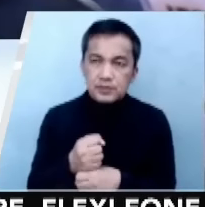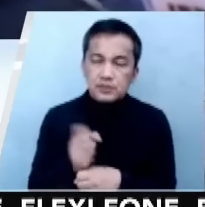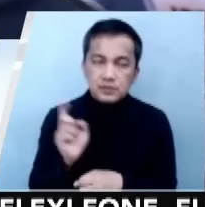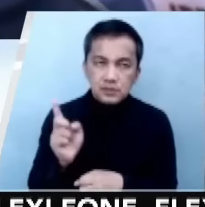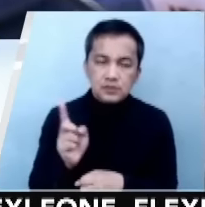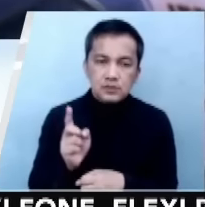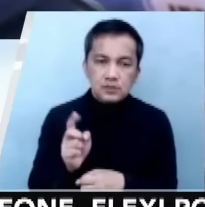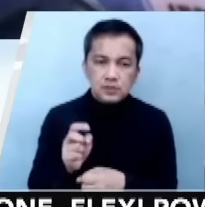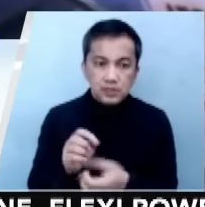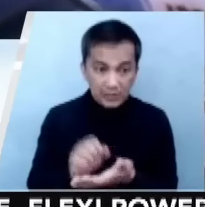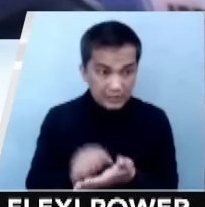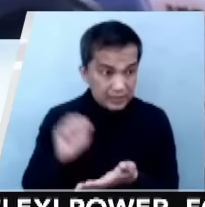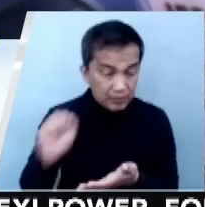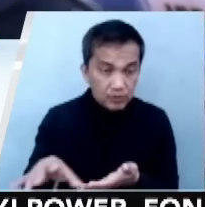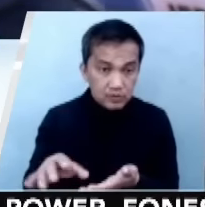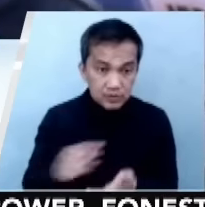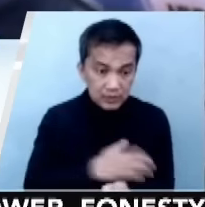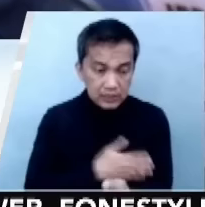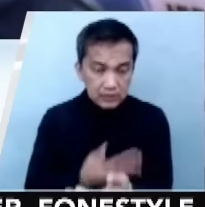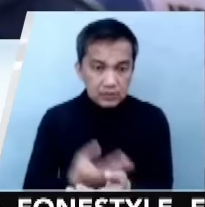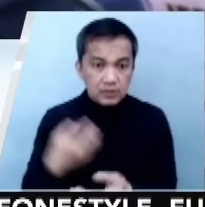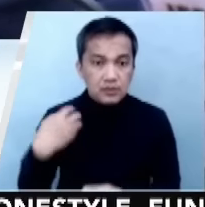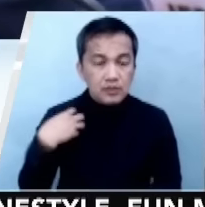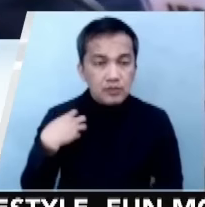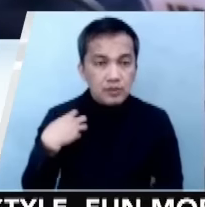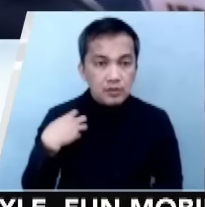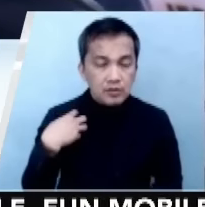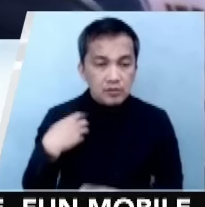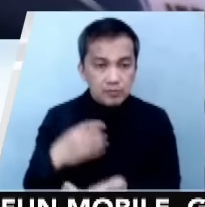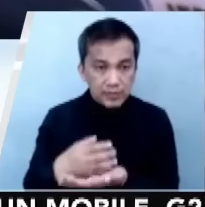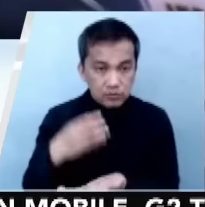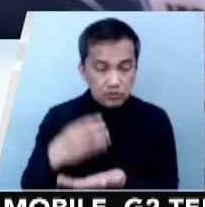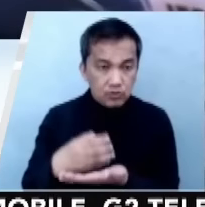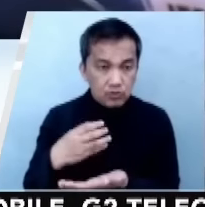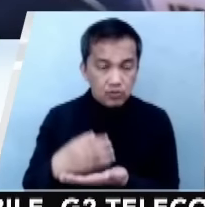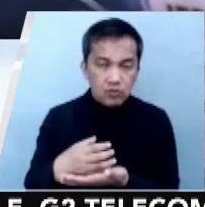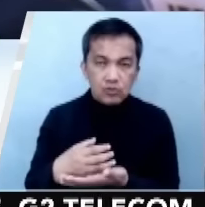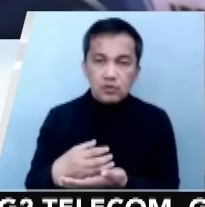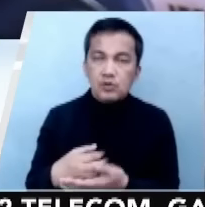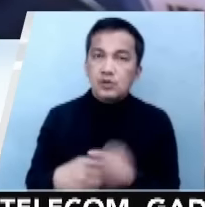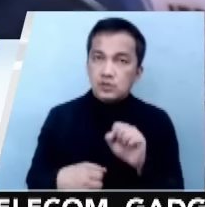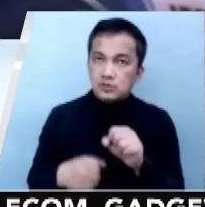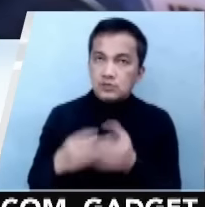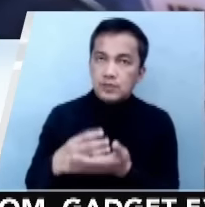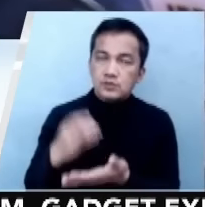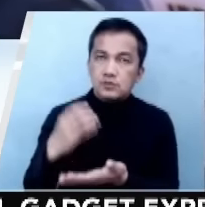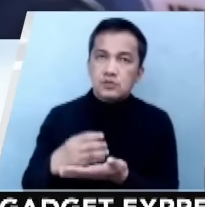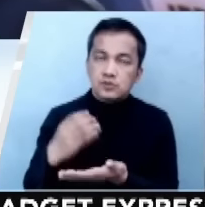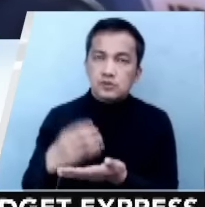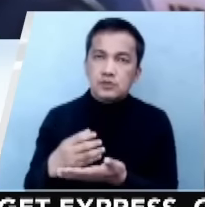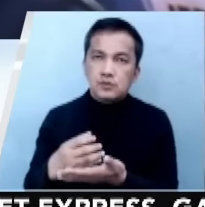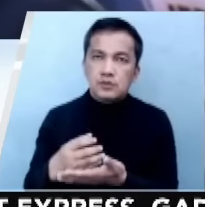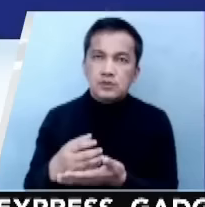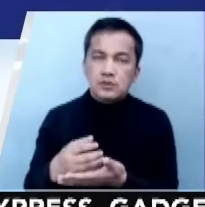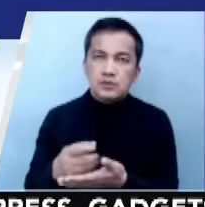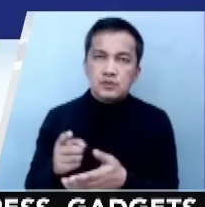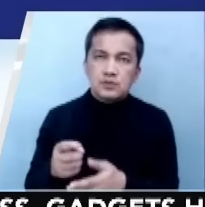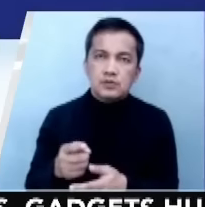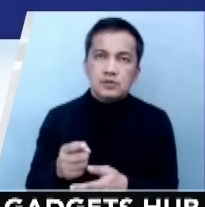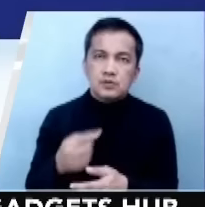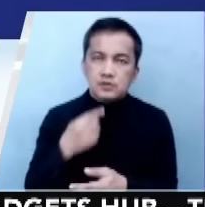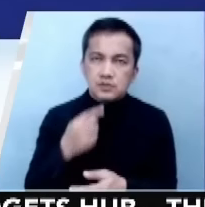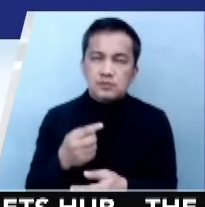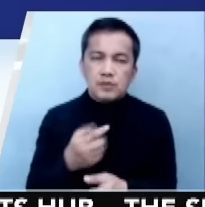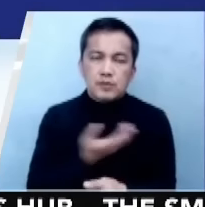itinapon ng anak ng amo yung baso po. Kaya sabi po niya masama raw po ugaliin yung mga bata.